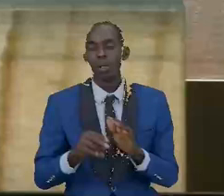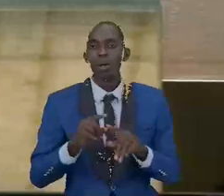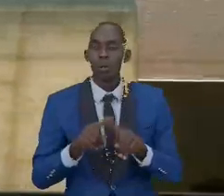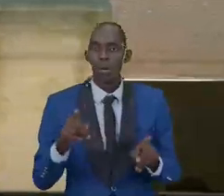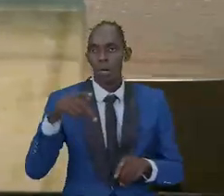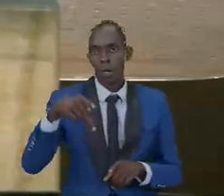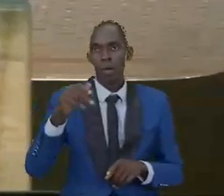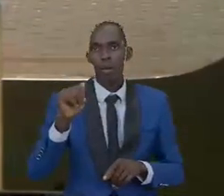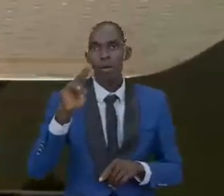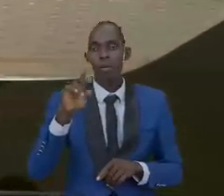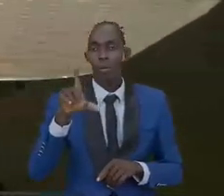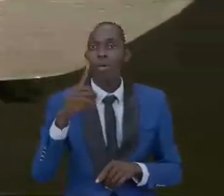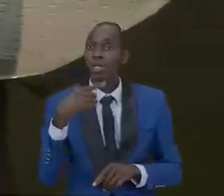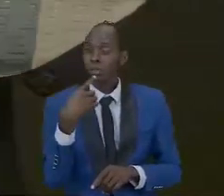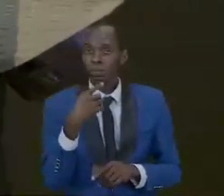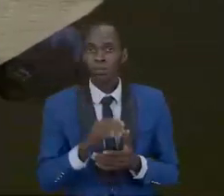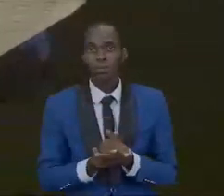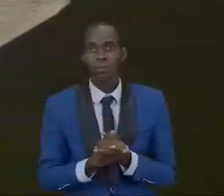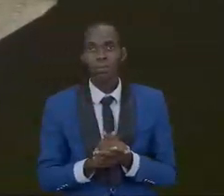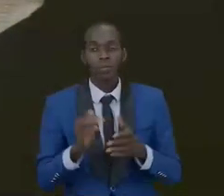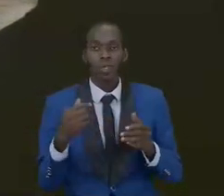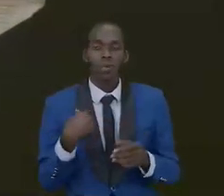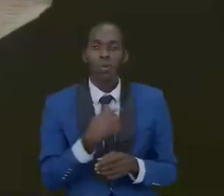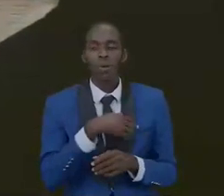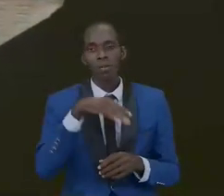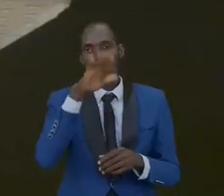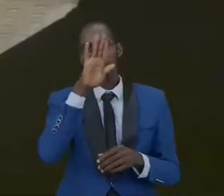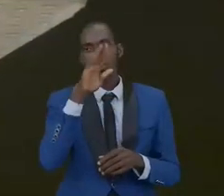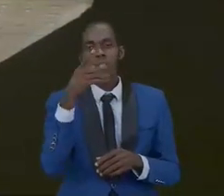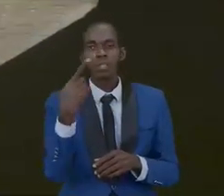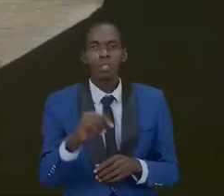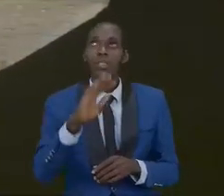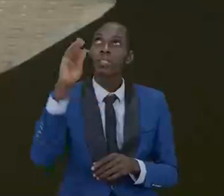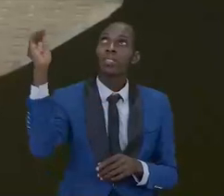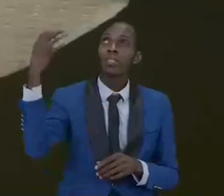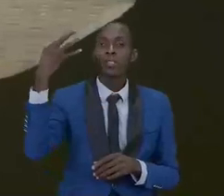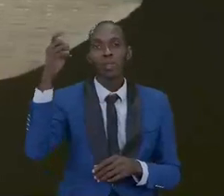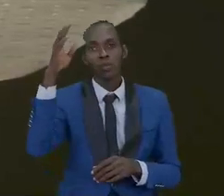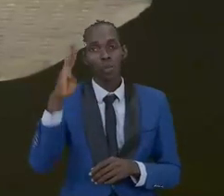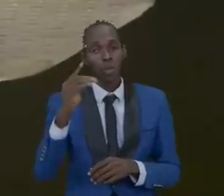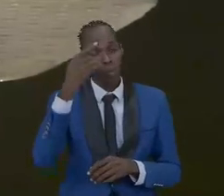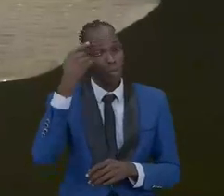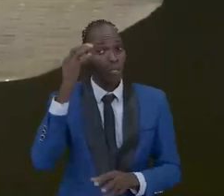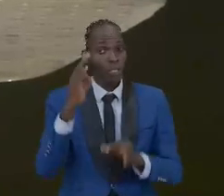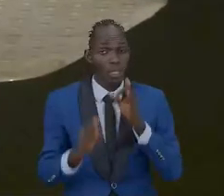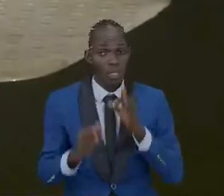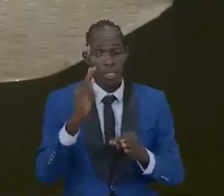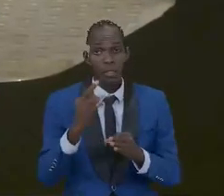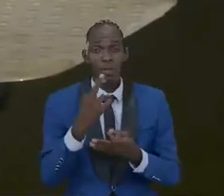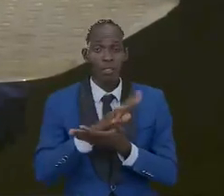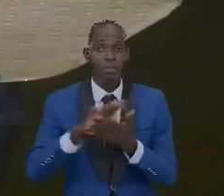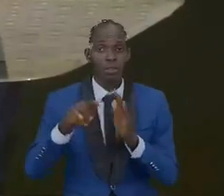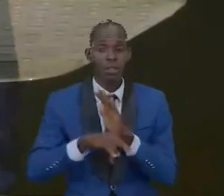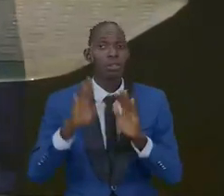l'apôtre Udine alors ici nous prennent la gare de dire en vain si la justice vient